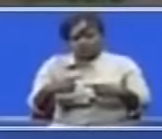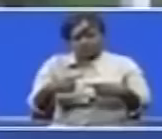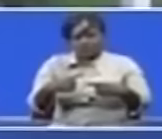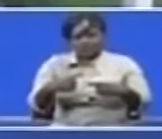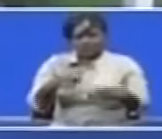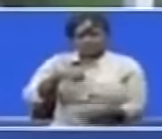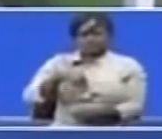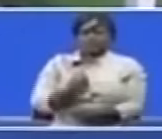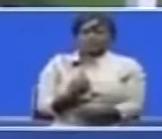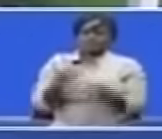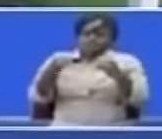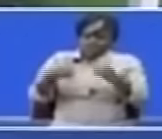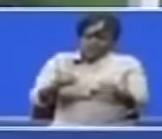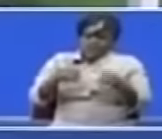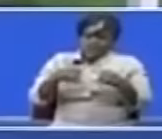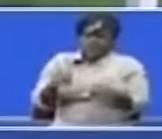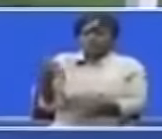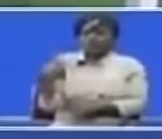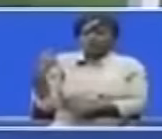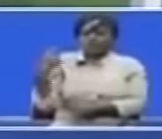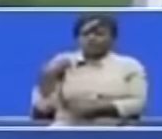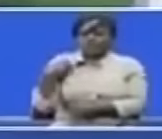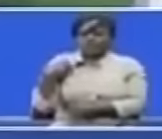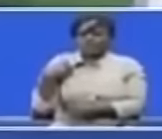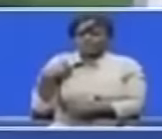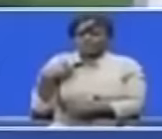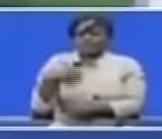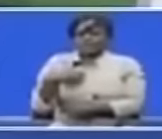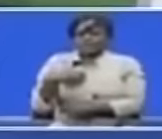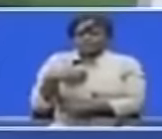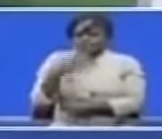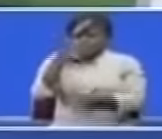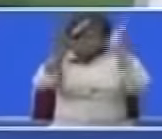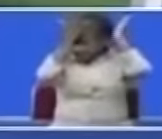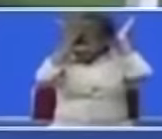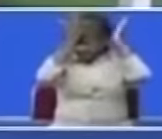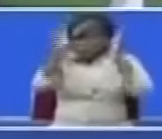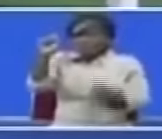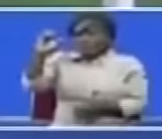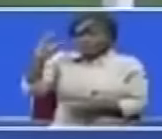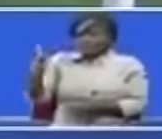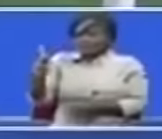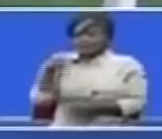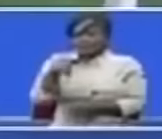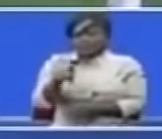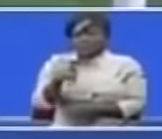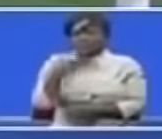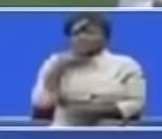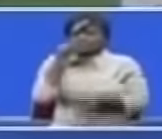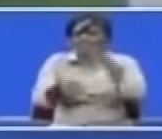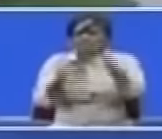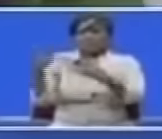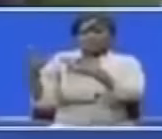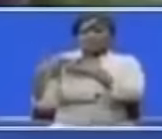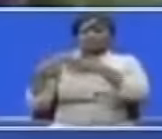ndani. Jaribio la kumfikia askofu wa kanisa la AIC Paul Kirui kwa njia ya simu aliishilia kuwalaumu wasimamizi wa